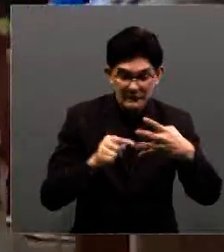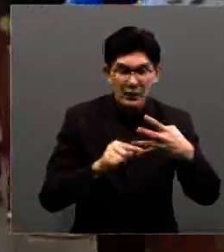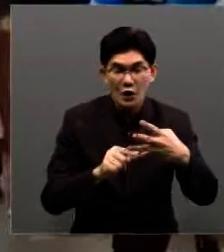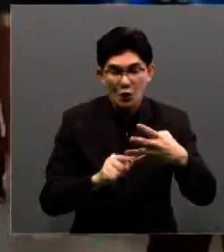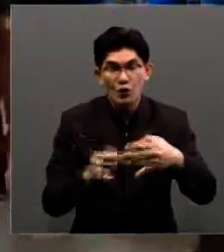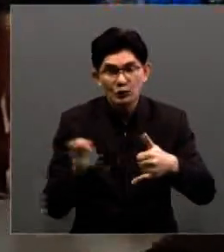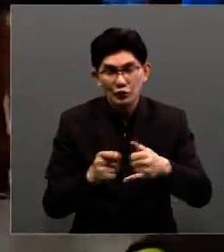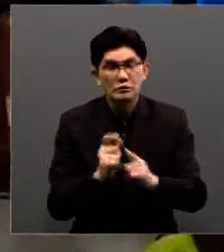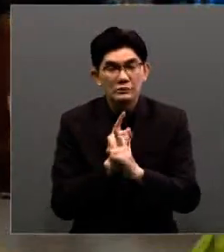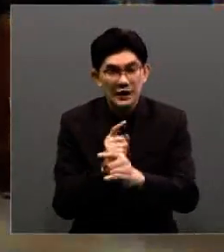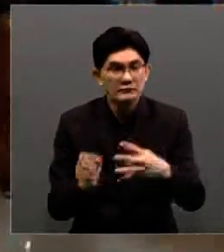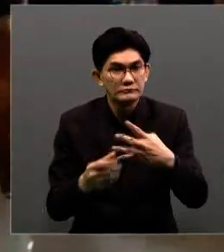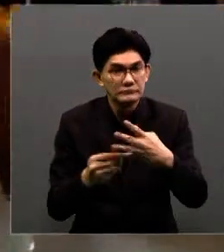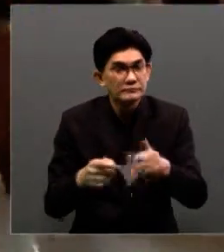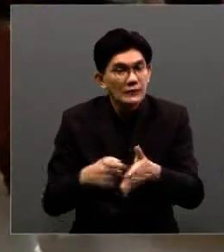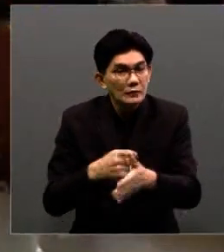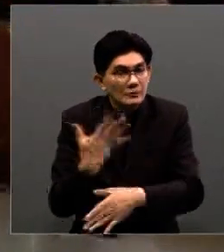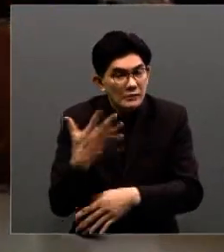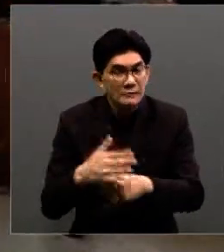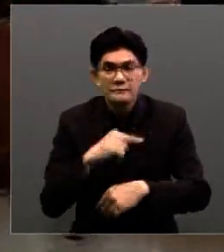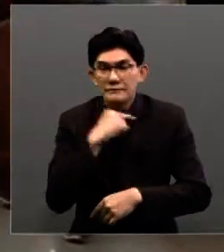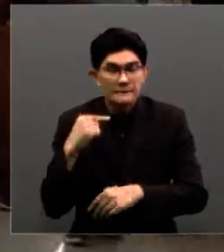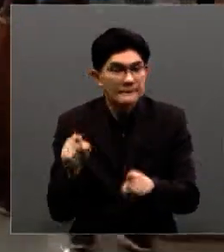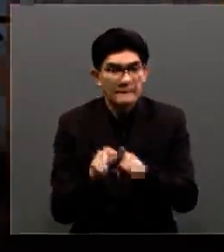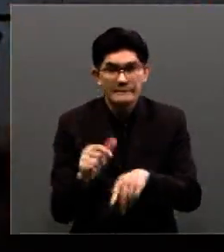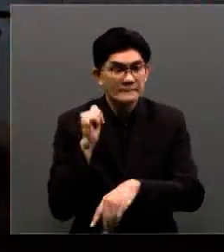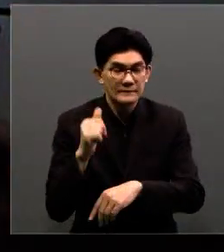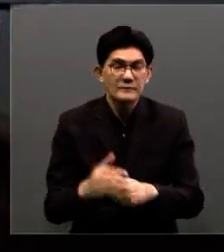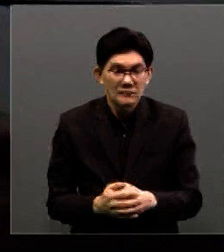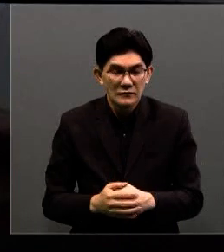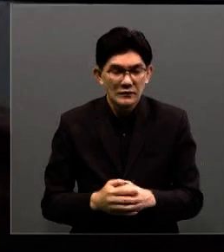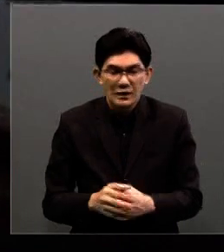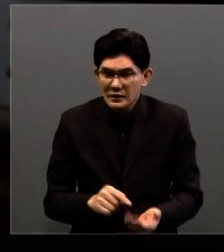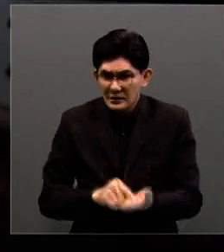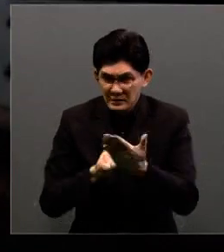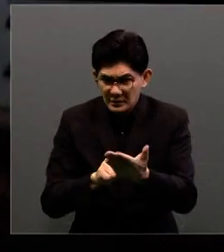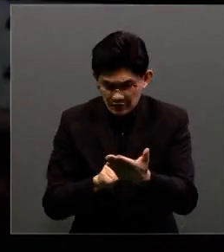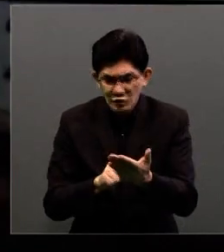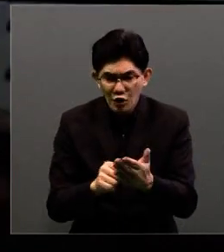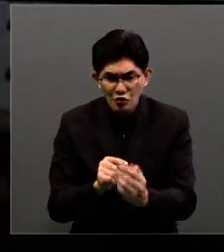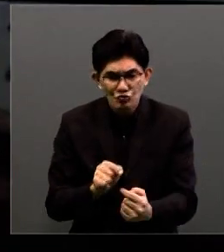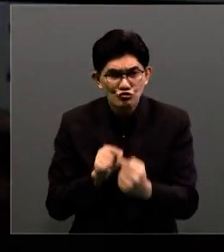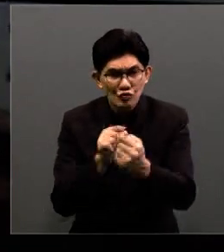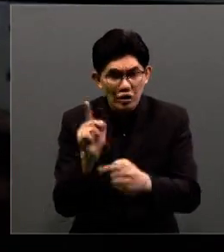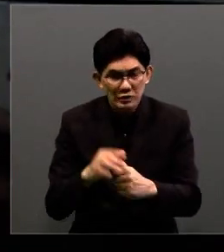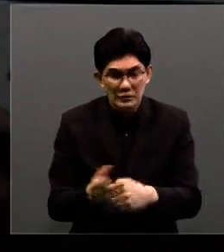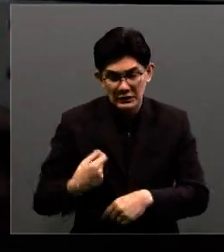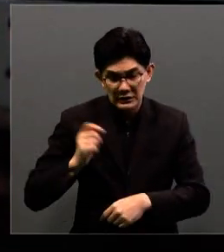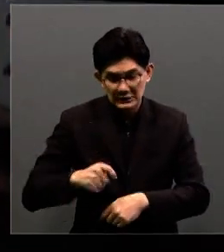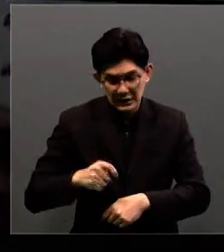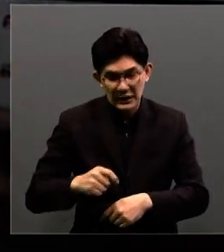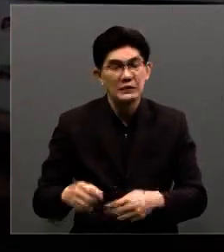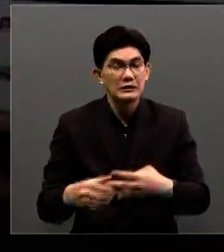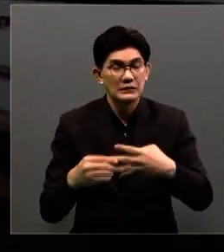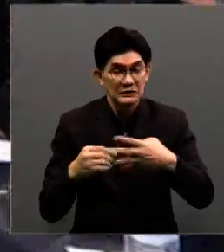พอที่จะลดโทษให้แก่จำเลยให้ลงโทษประหารชีวิตไม่ลดโทษจำเลยยังยื่นฎีกาขอให้ศาลฎีการลดโทษให้อีกและ